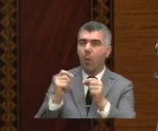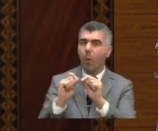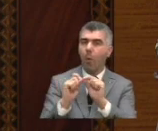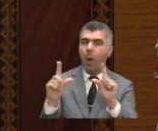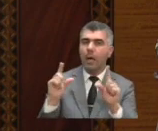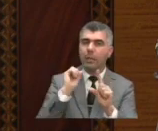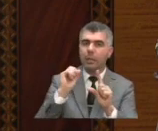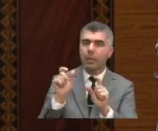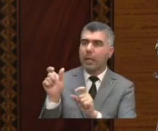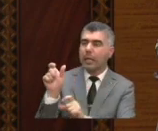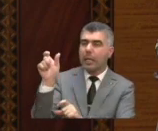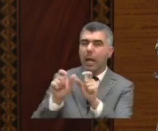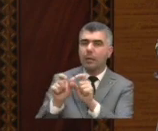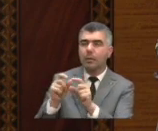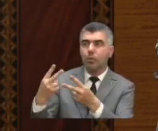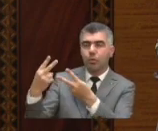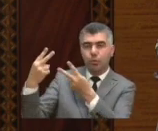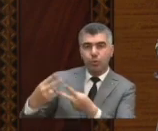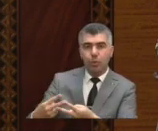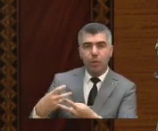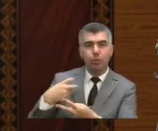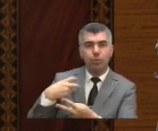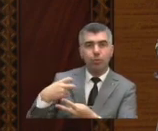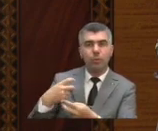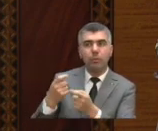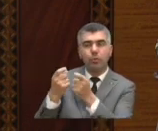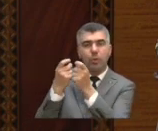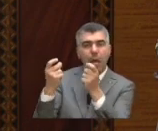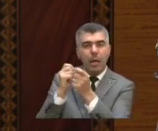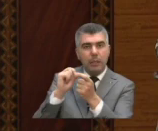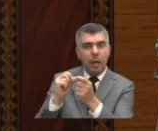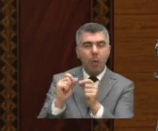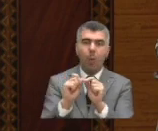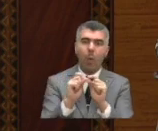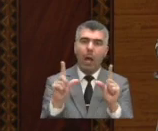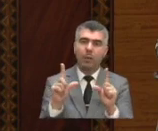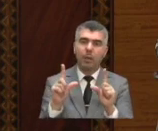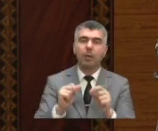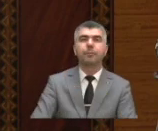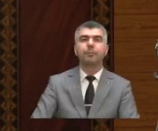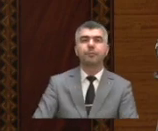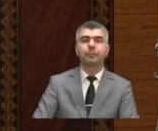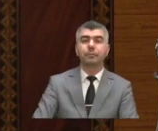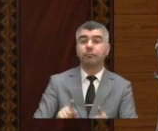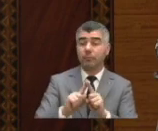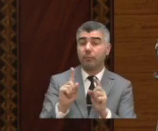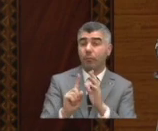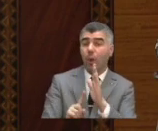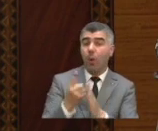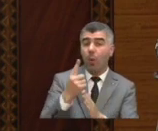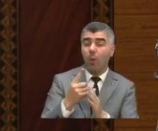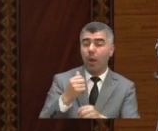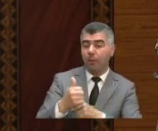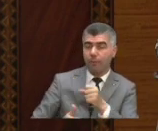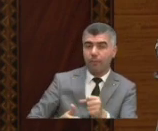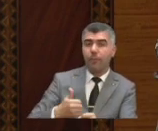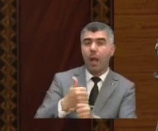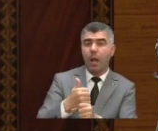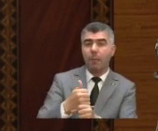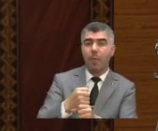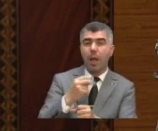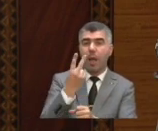الوضوح للمستثمرين ولكل الفاعلين وفي هذا الاطار ستعطى الاولويه خلال هذه السنه